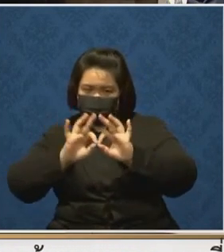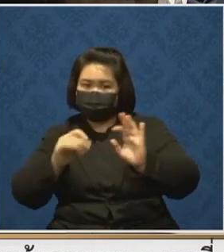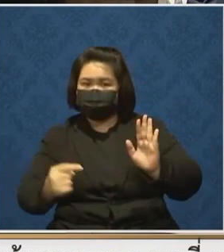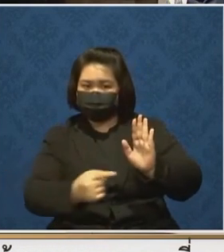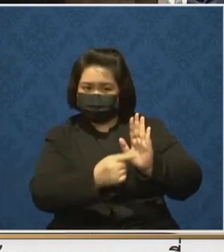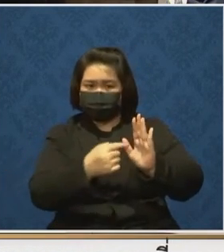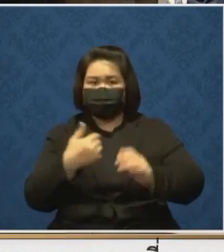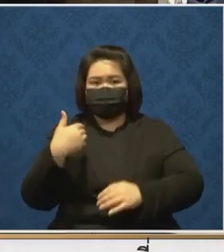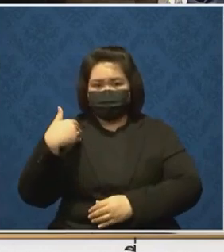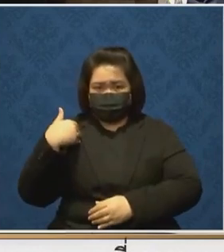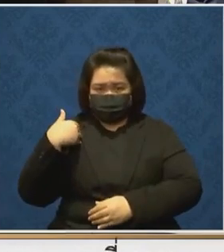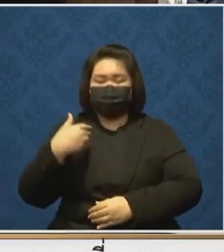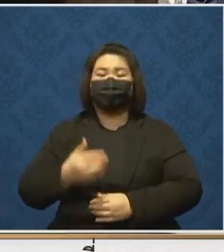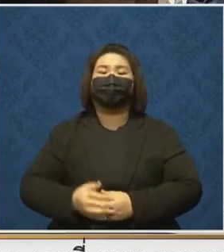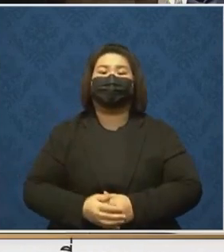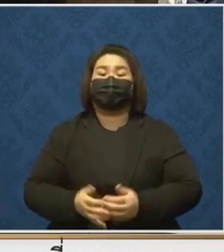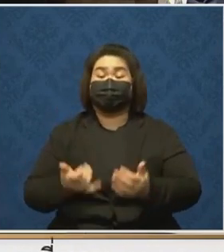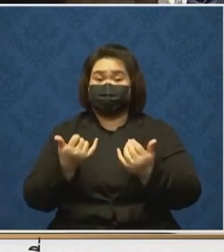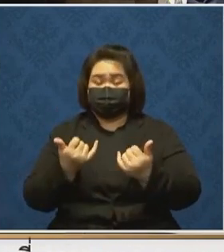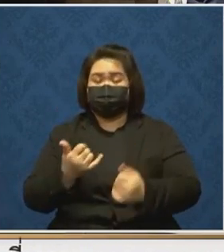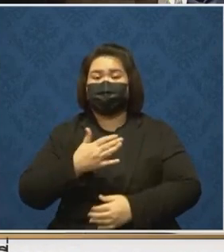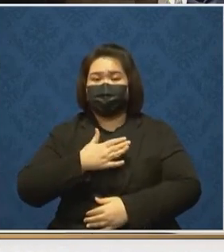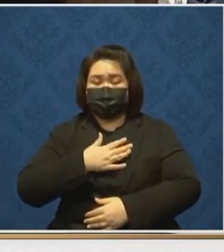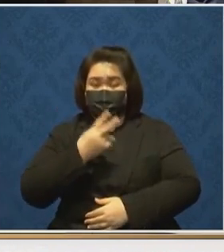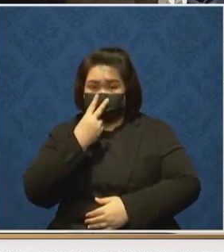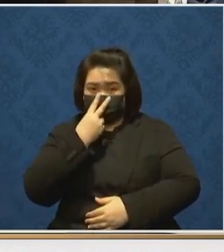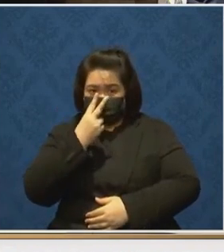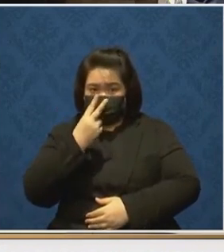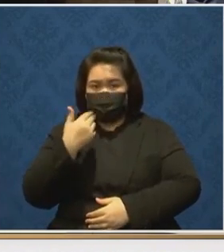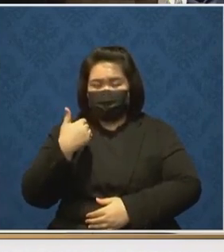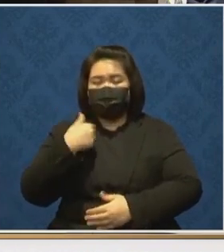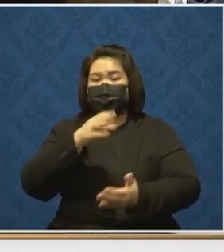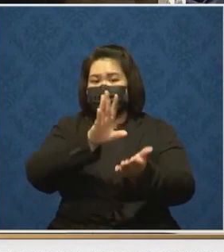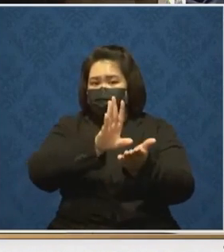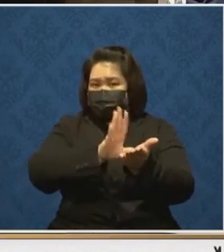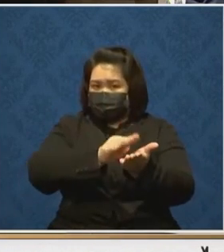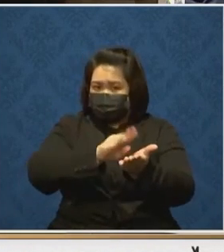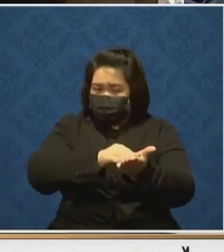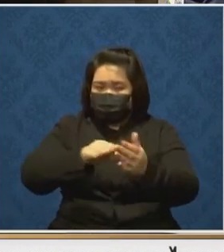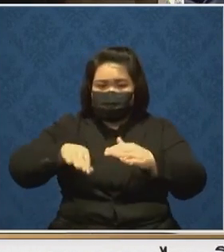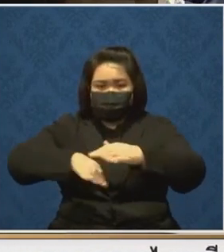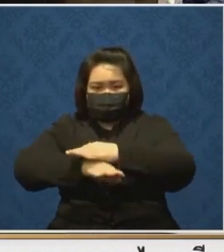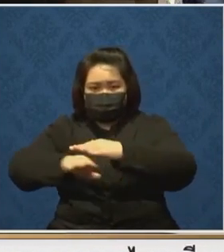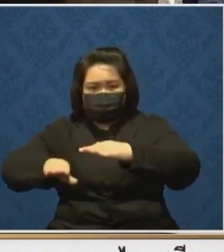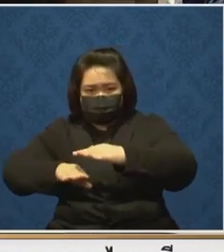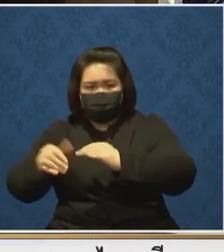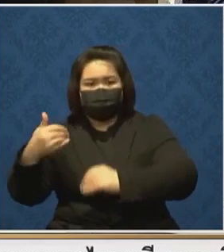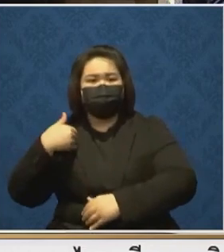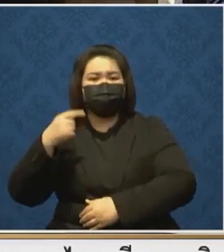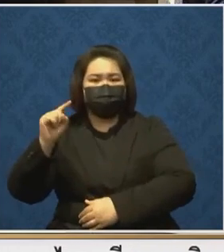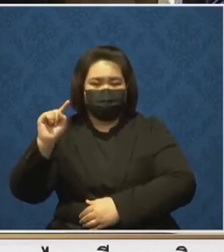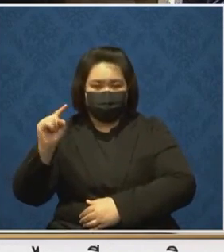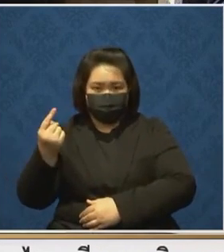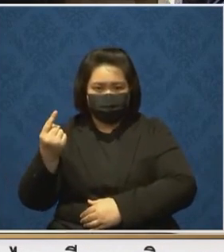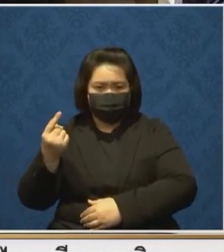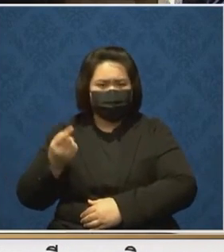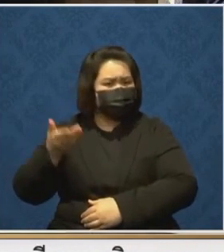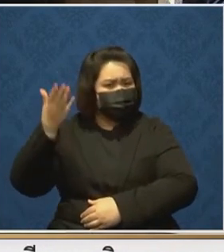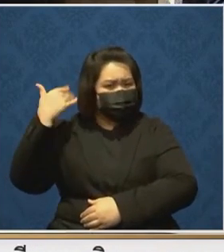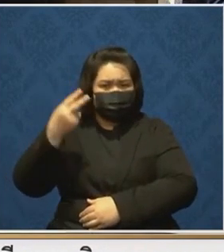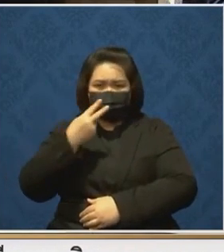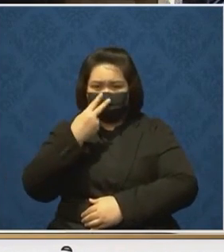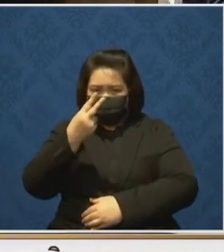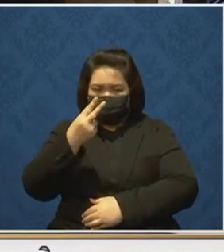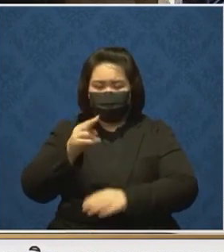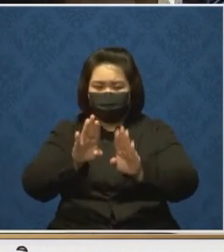อกสารท assistanceจะแดงต่สภาในวันนี้มีข้อมูลและเอกสารหลกฐานสำคัญชินให่ที่ไม่เคยนํมาเปิ